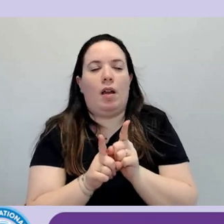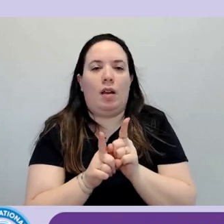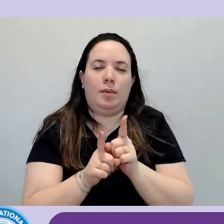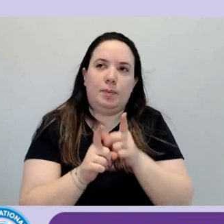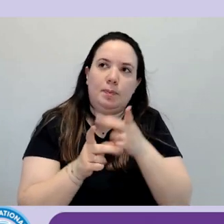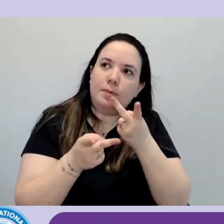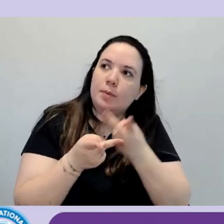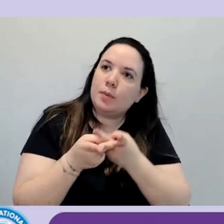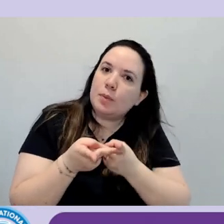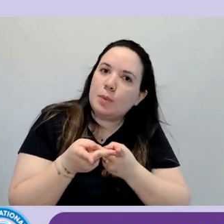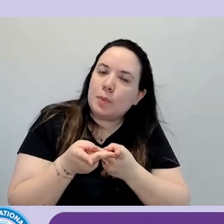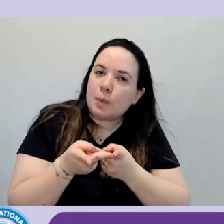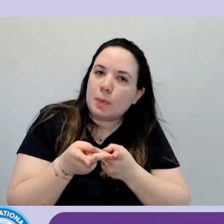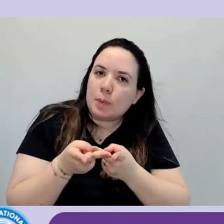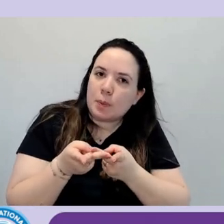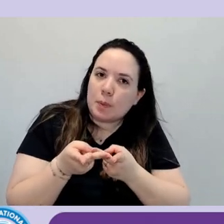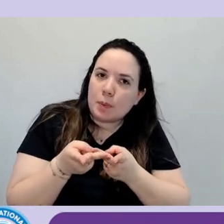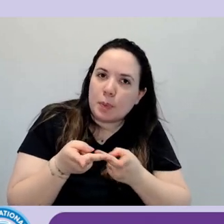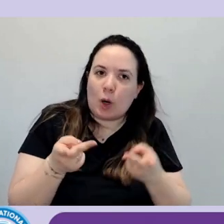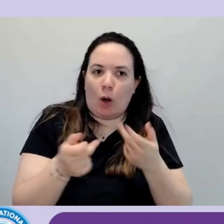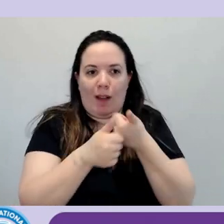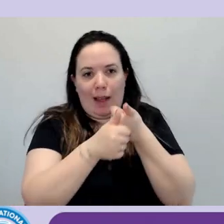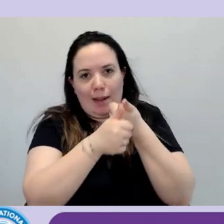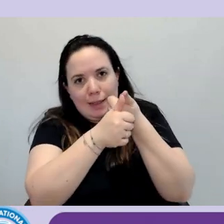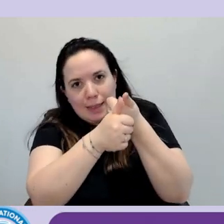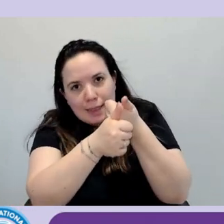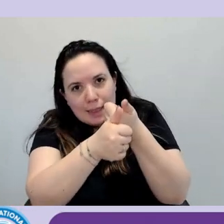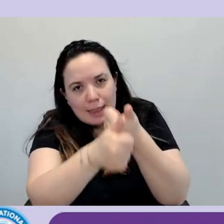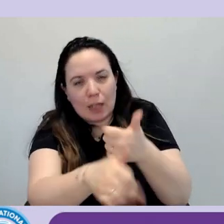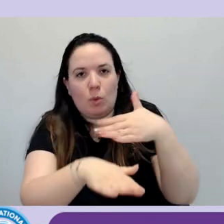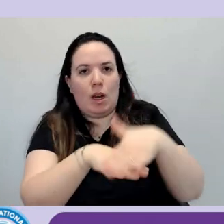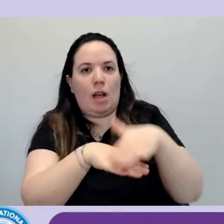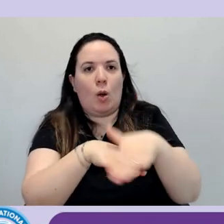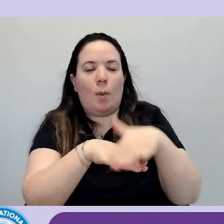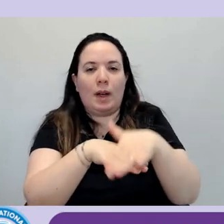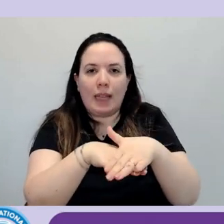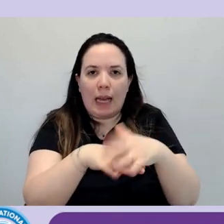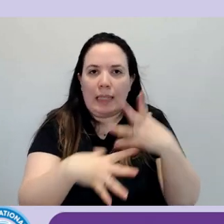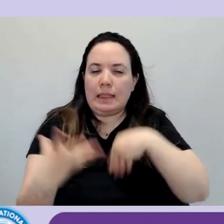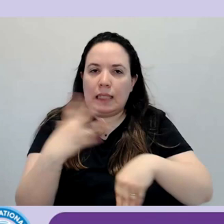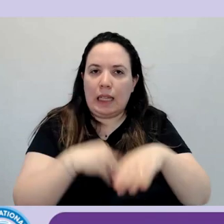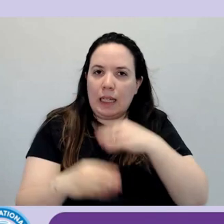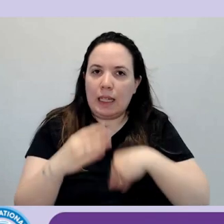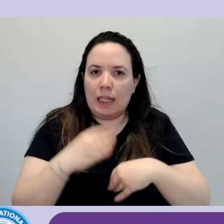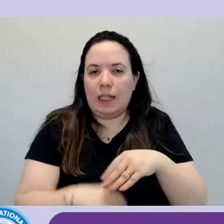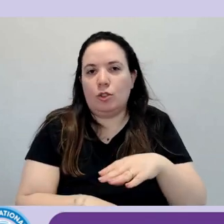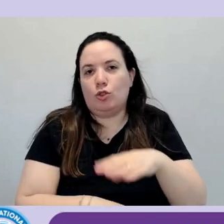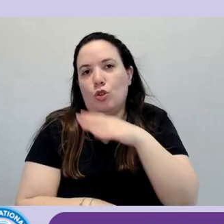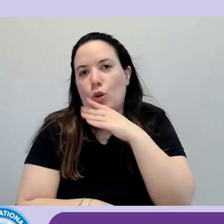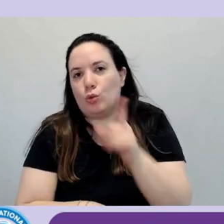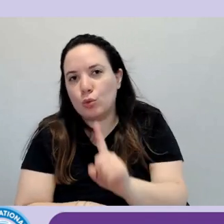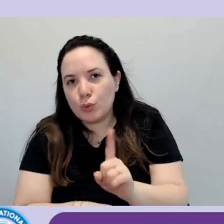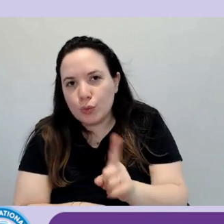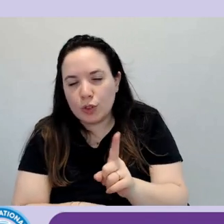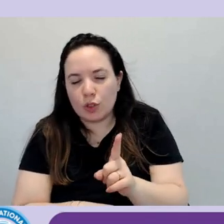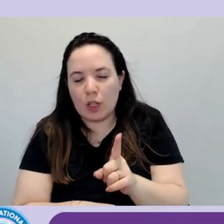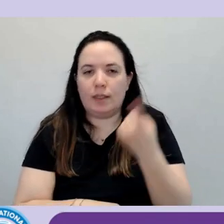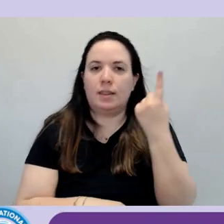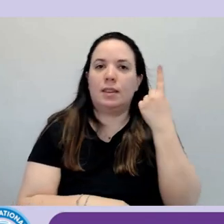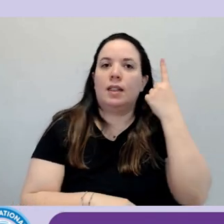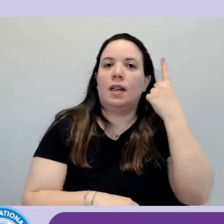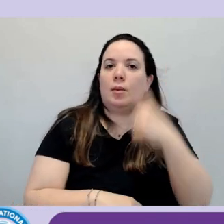e di seguire di affinare tutte le tecniche diciamo per poter dare suggerimenti per